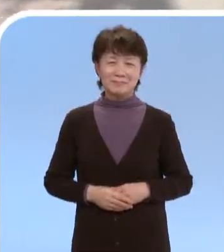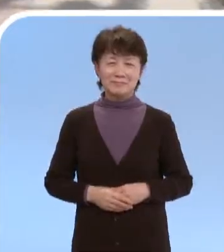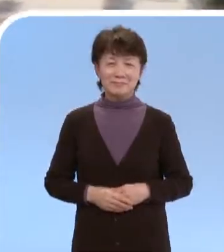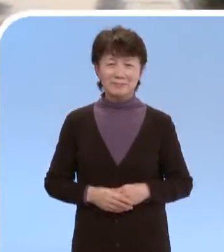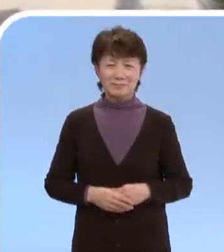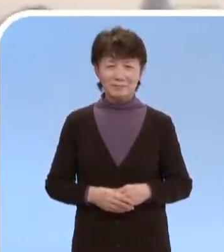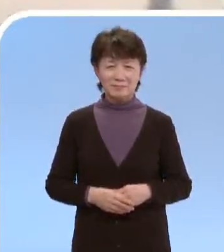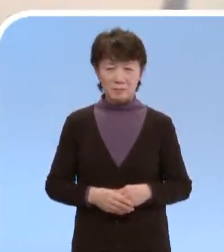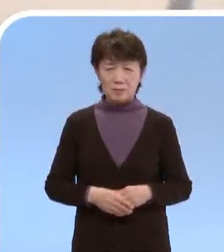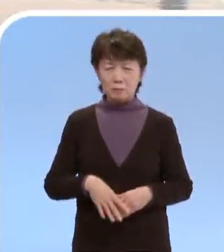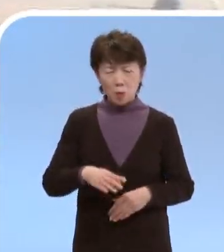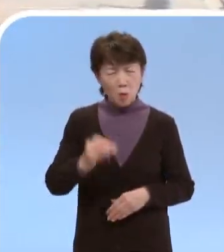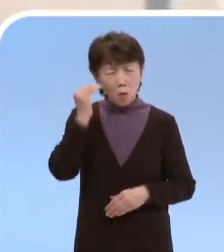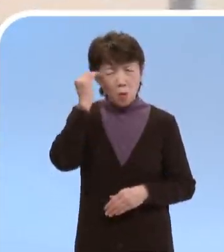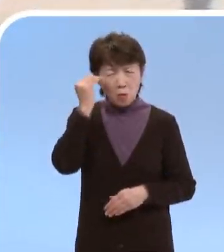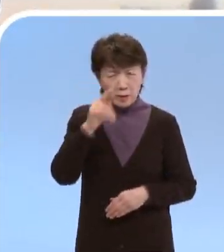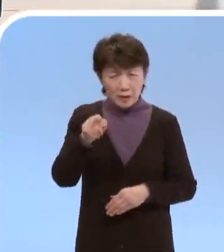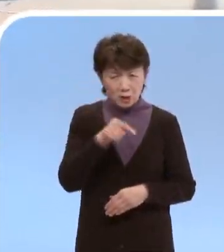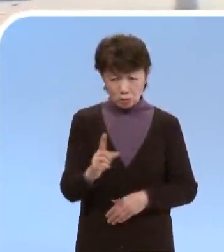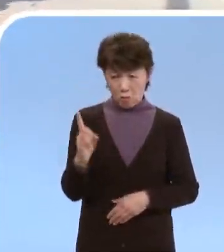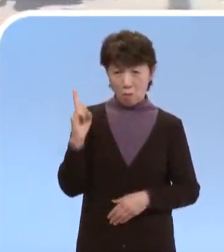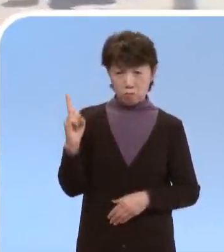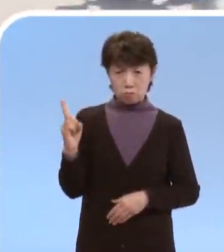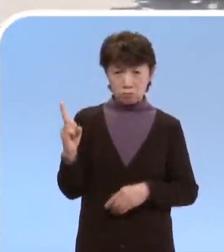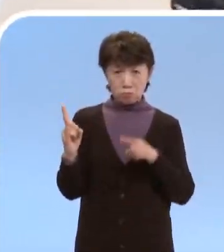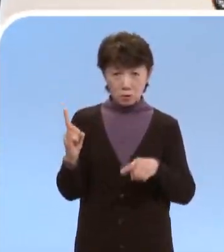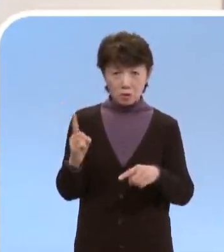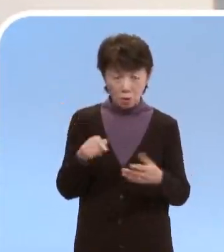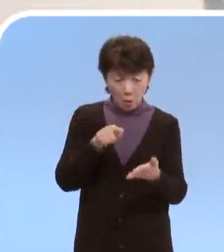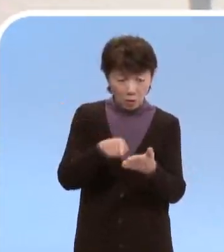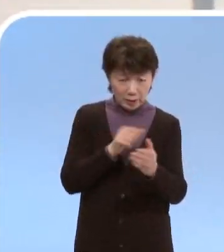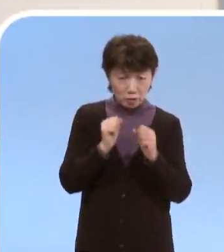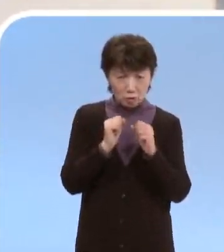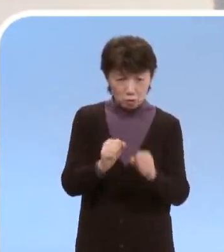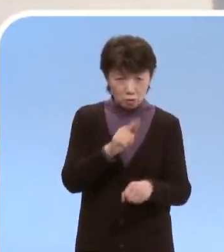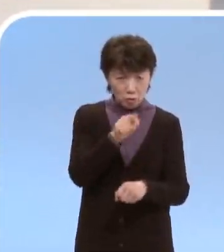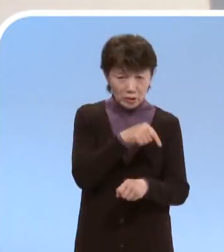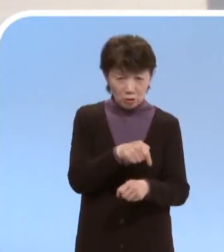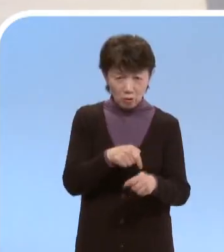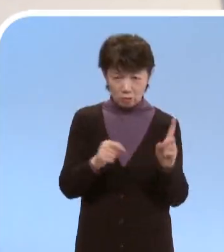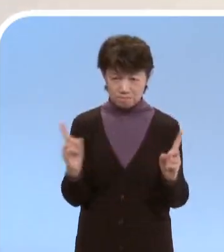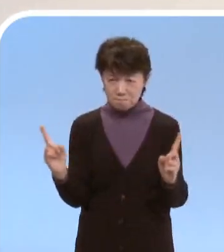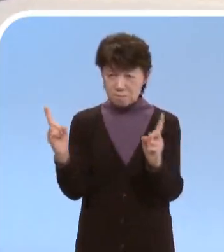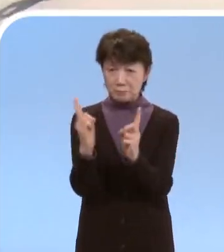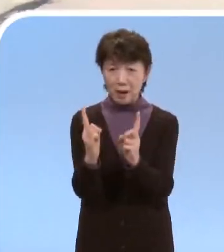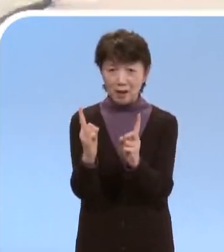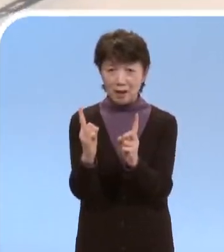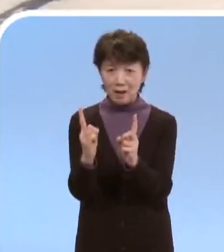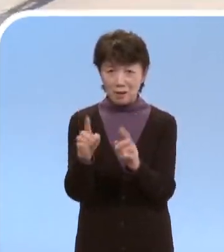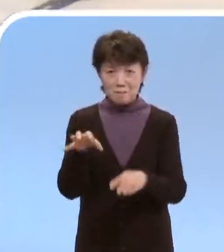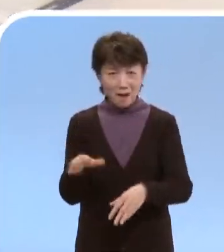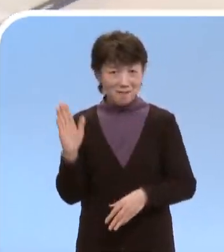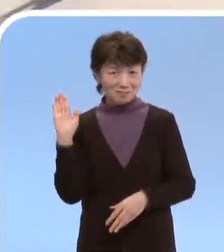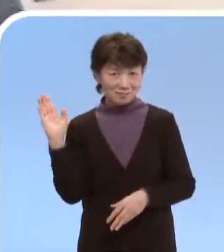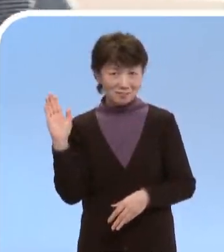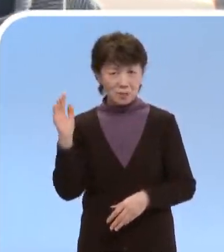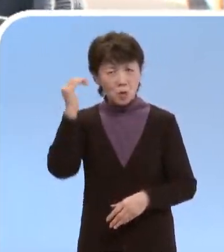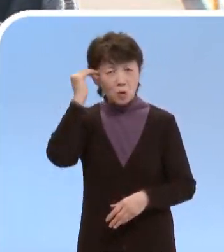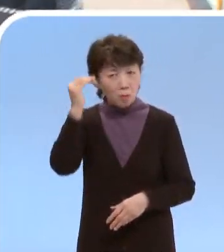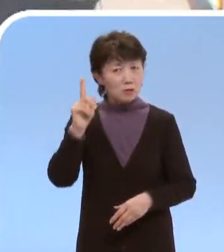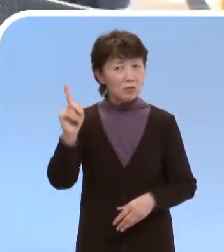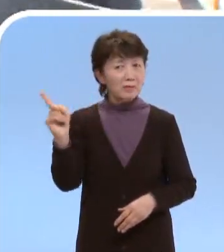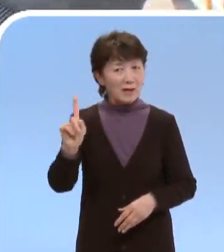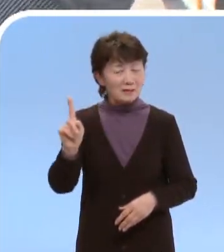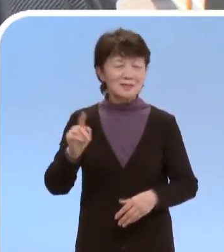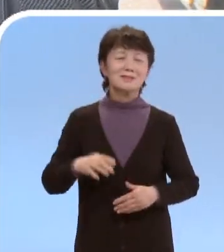まずはあることに困っている人と、それを解決する人との待ち合わせ場所に。その困りごととは？